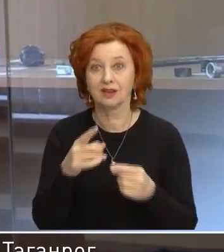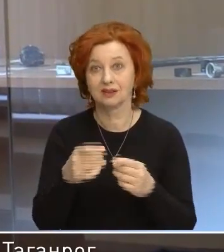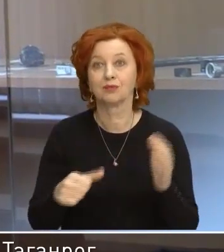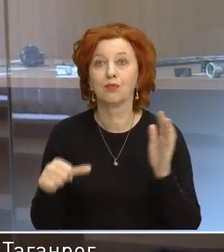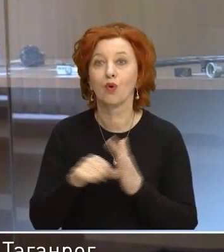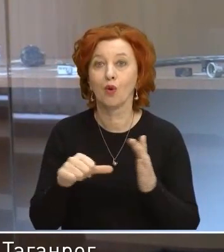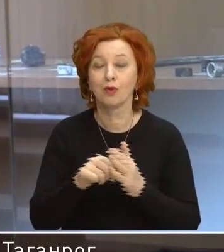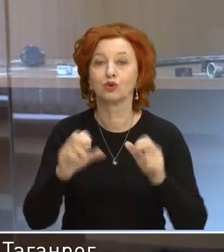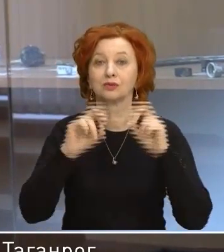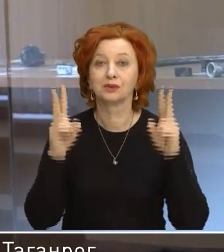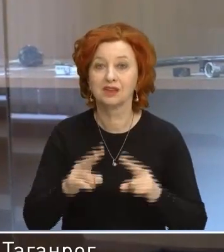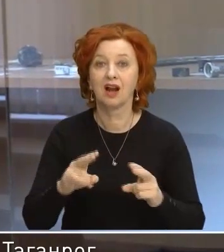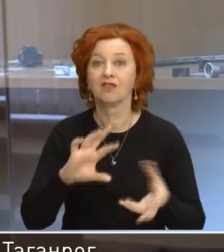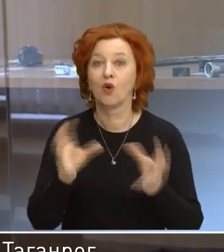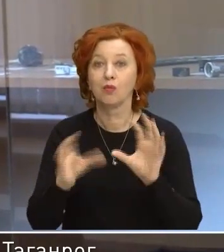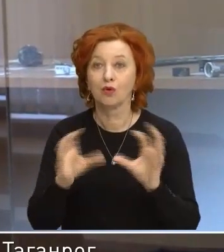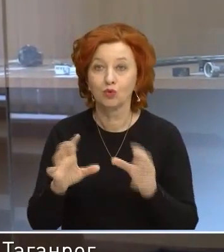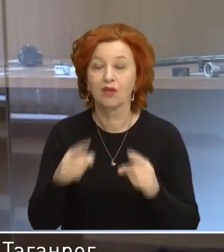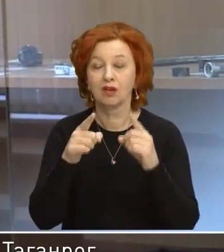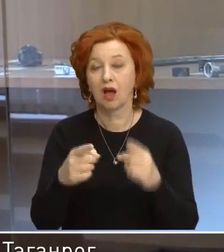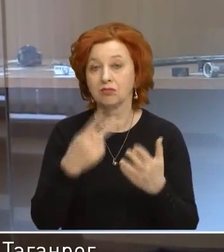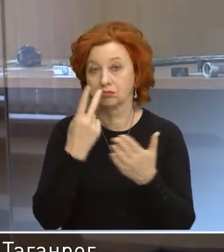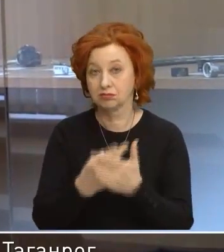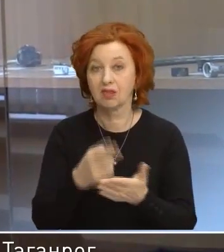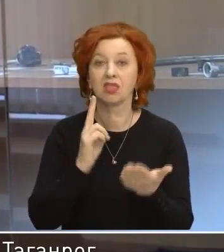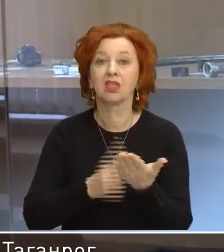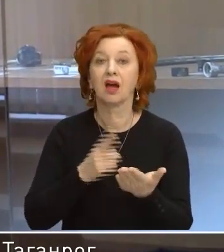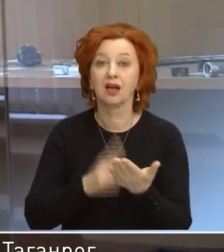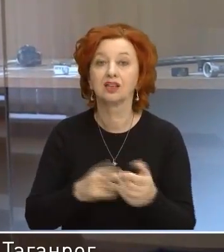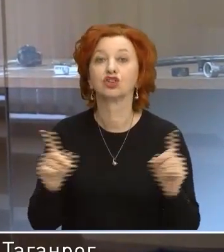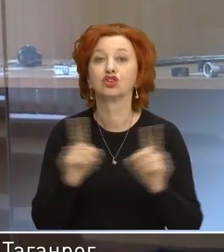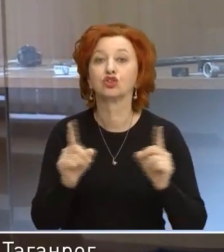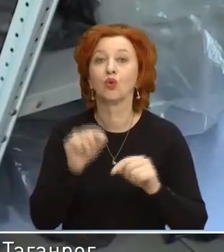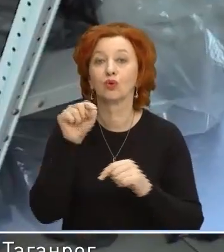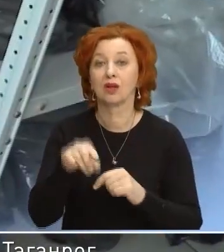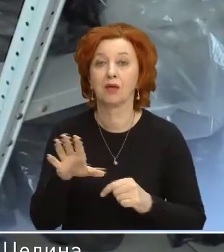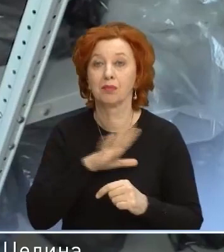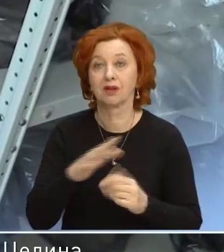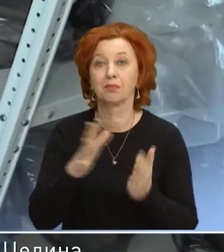помощью специального оборудования аргументированно доказать ту или иную причину пожара.